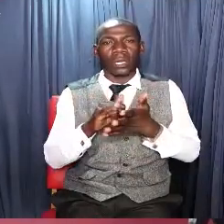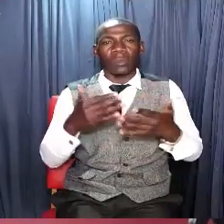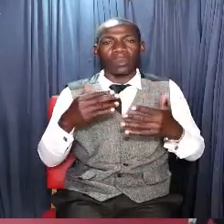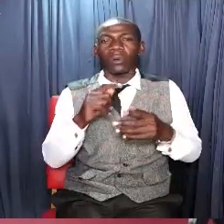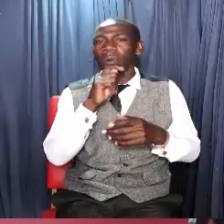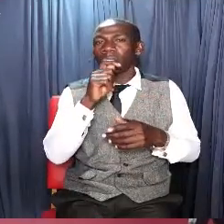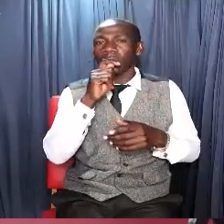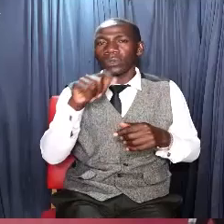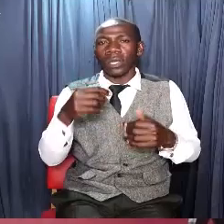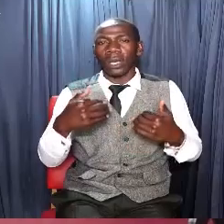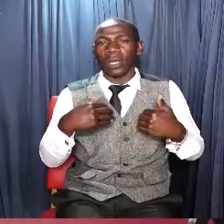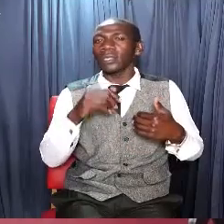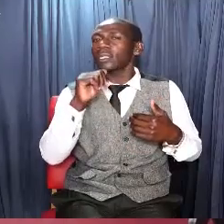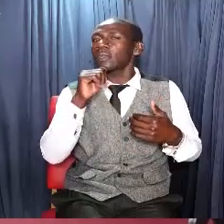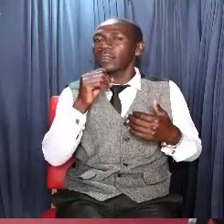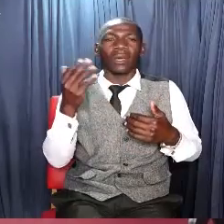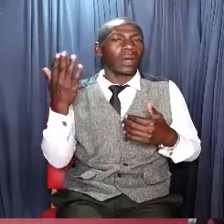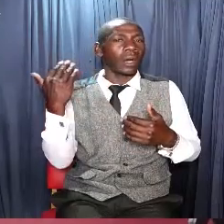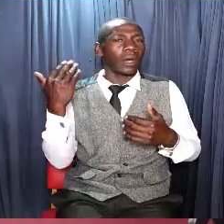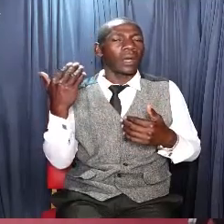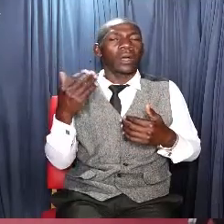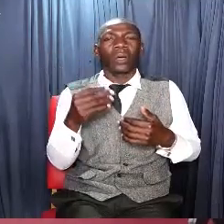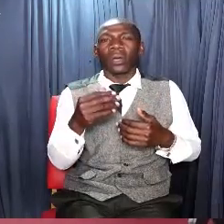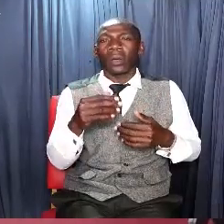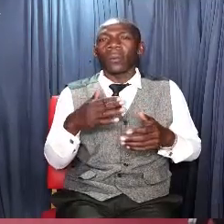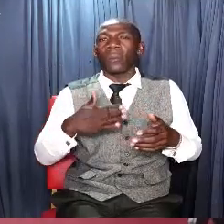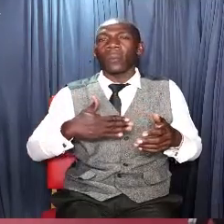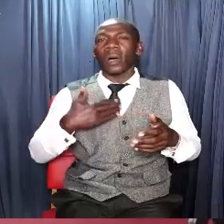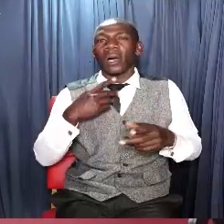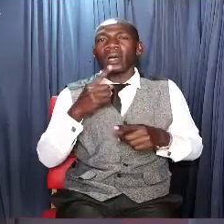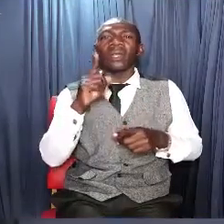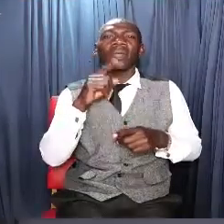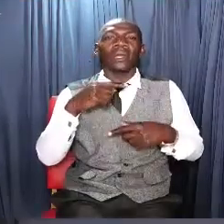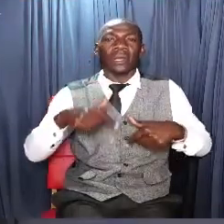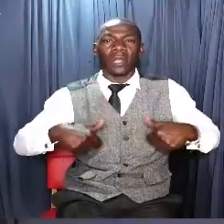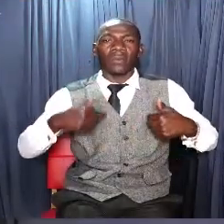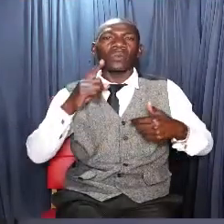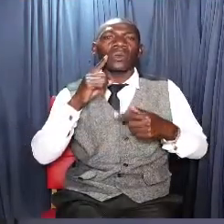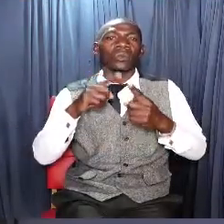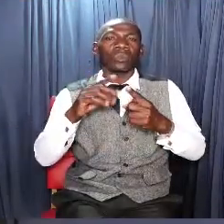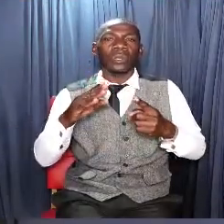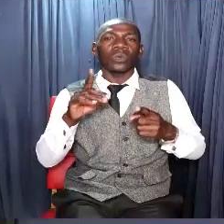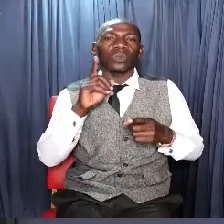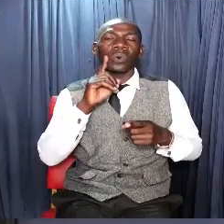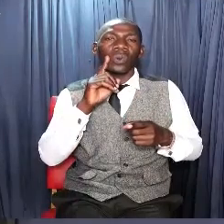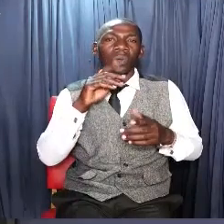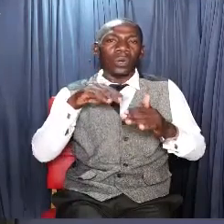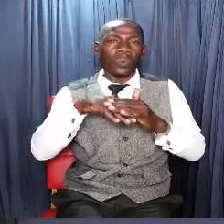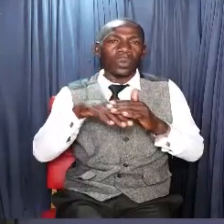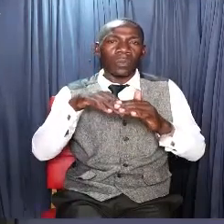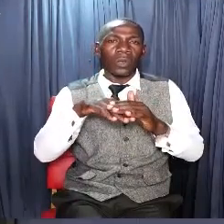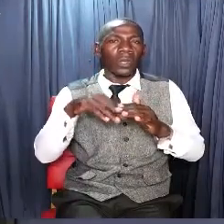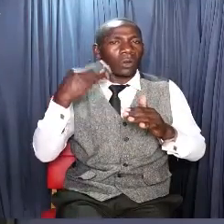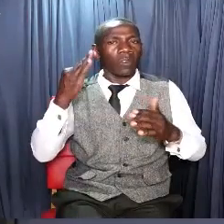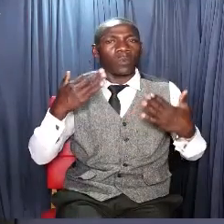walipata dhiki na mashaka. People testify they suffered out of je, the maisha yangu kesho yatakuweje? How will my life be tomorrow? Mbona napanda ya